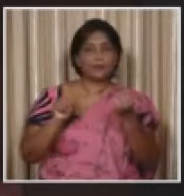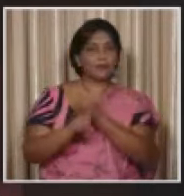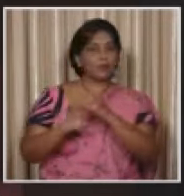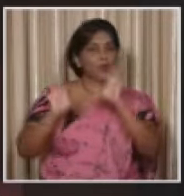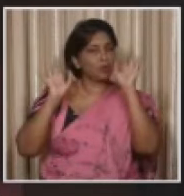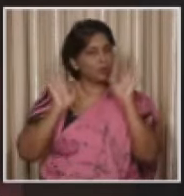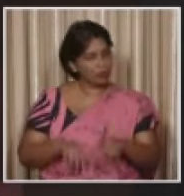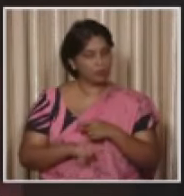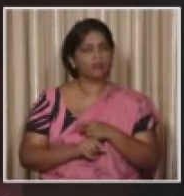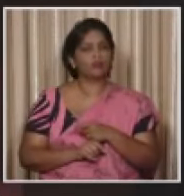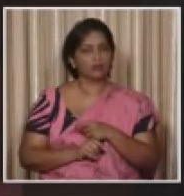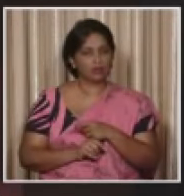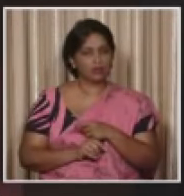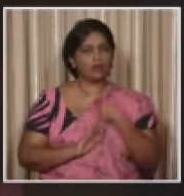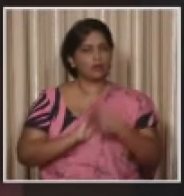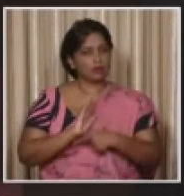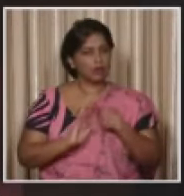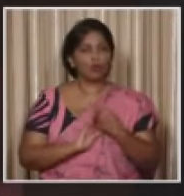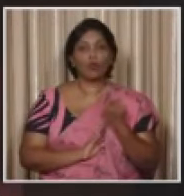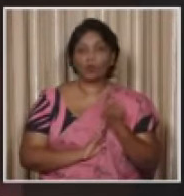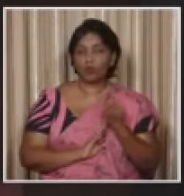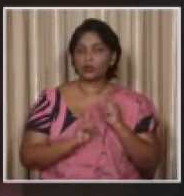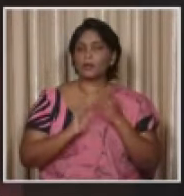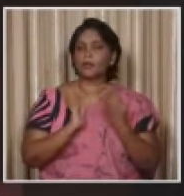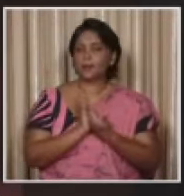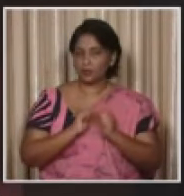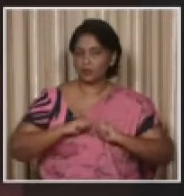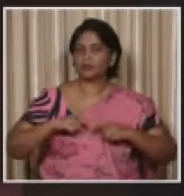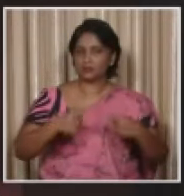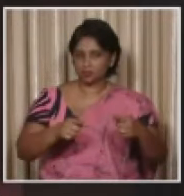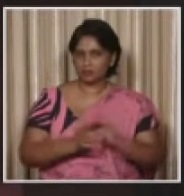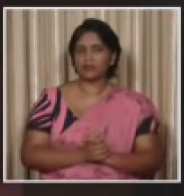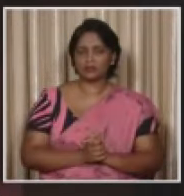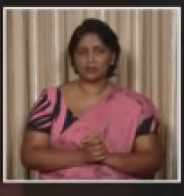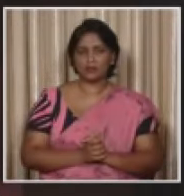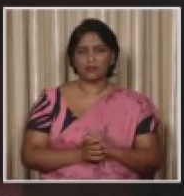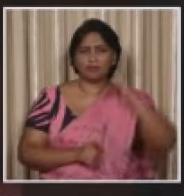ගැසීම් වලින් තොලව රටේ මූල්‍ය ප්‍රතිපත්තිය ක්‍රියාත්මක කරන්න.